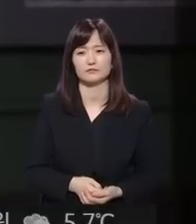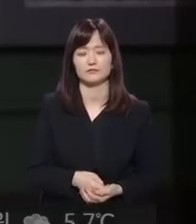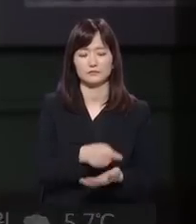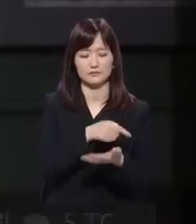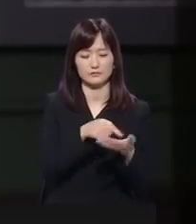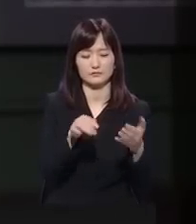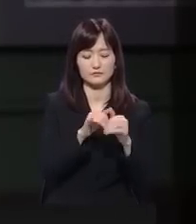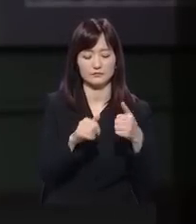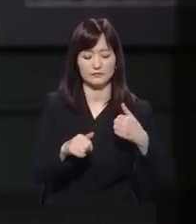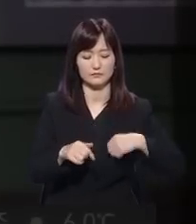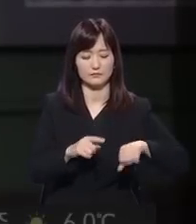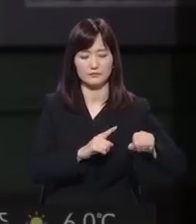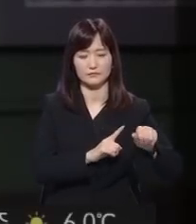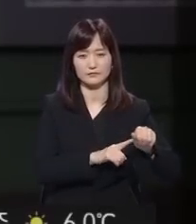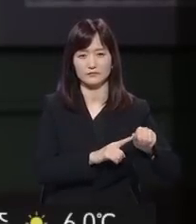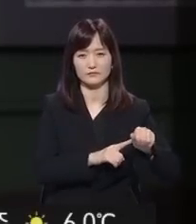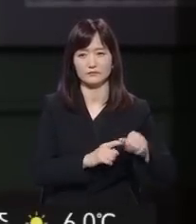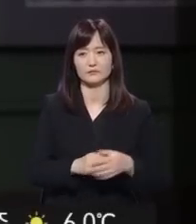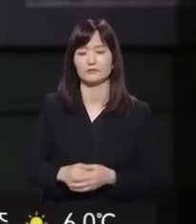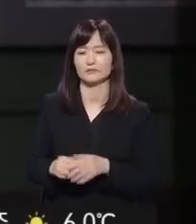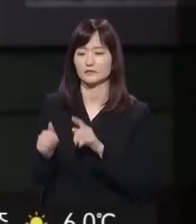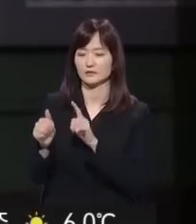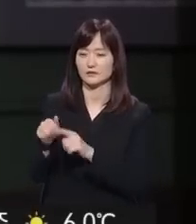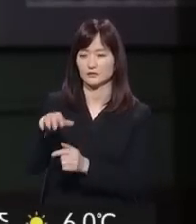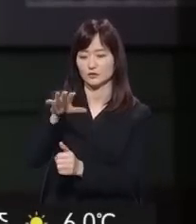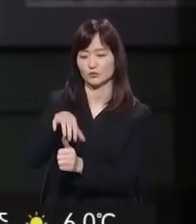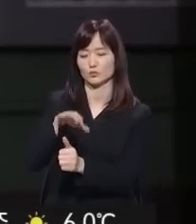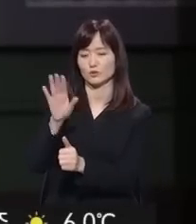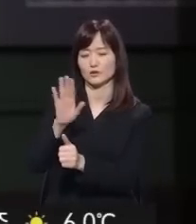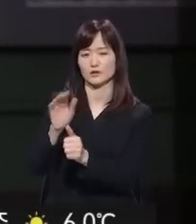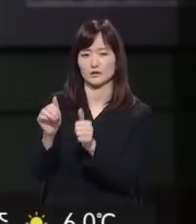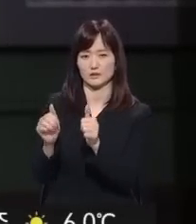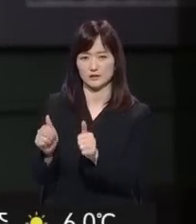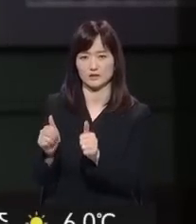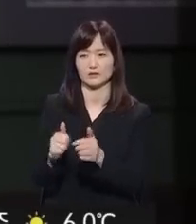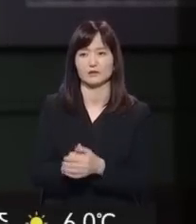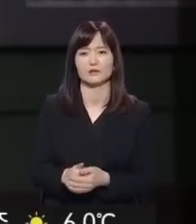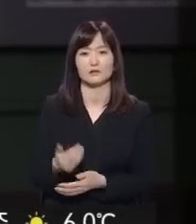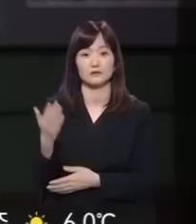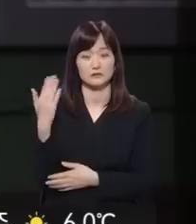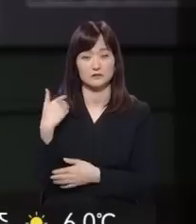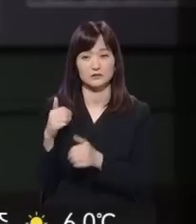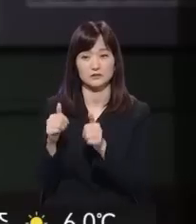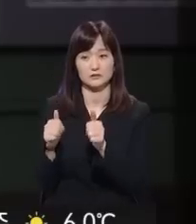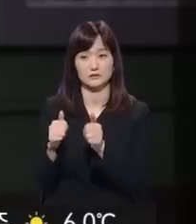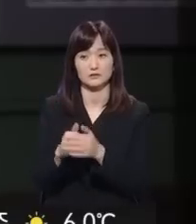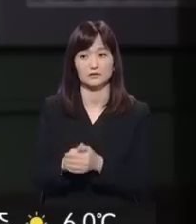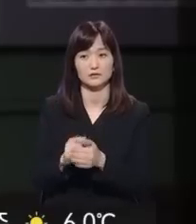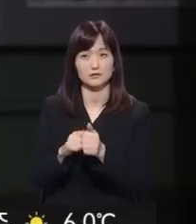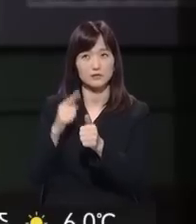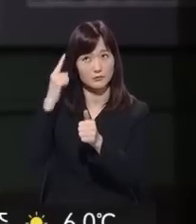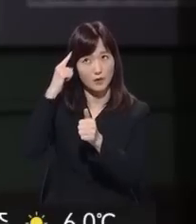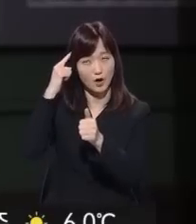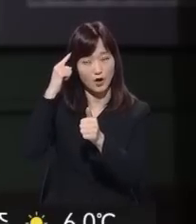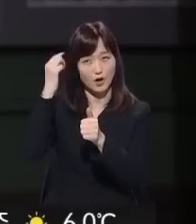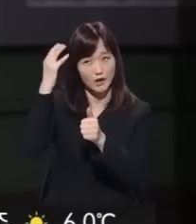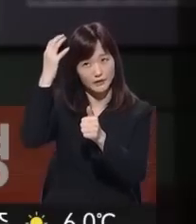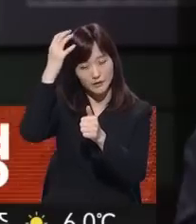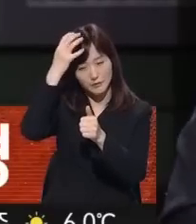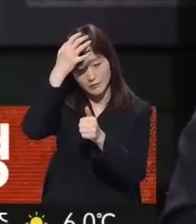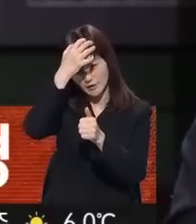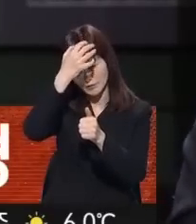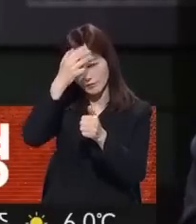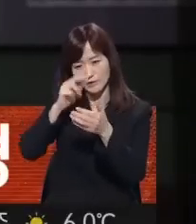아들에 따르면이 가해자가 불구속 상태에서 재판을 받았다는 겁니다 그런데 지난 공판에이 파마한 채로 웃으면서 법정에 들어왔다